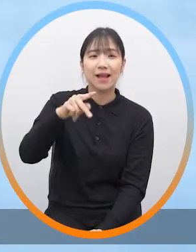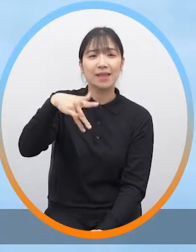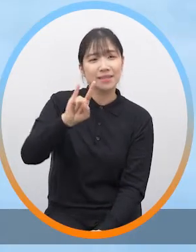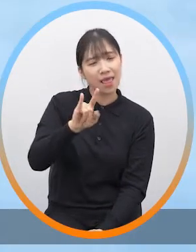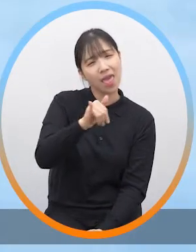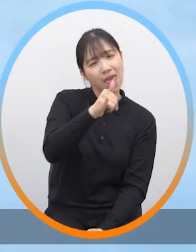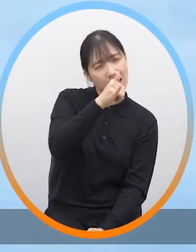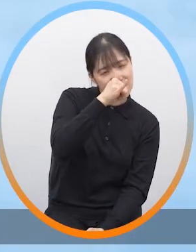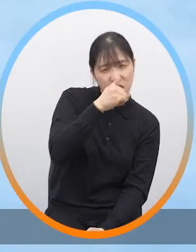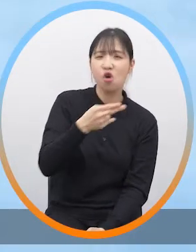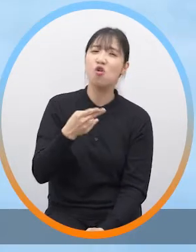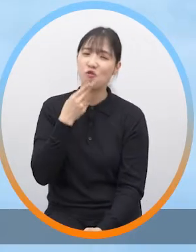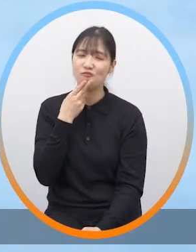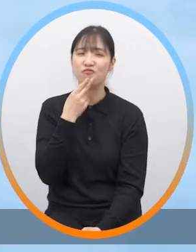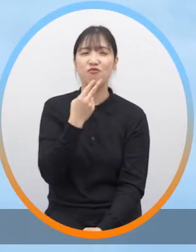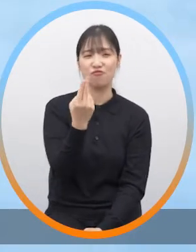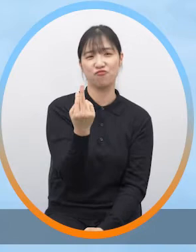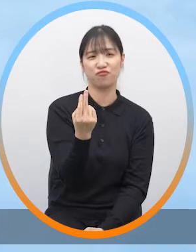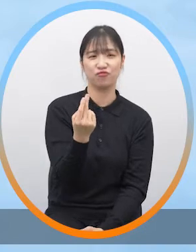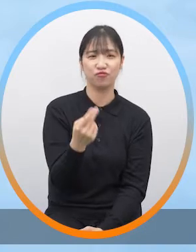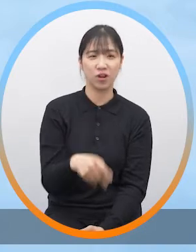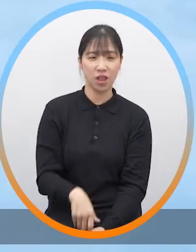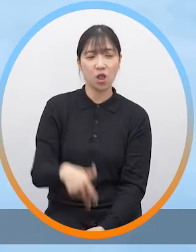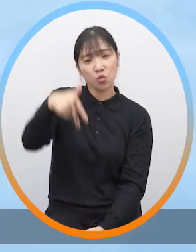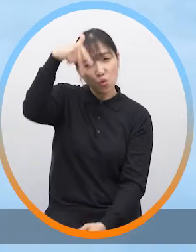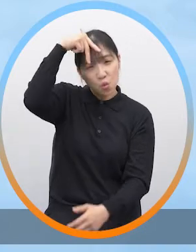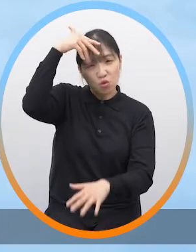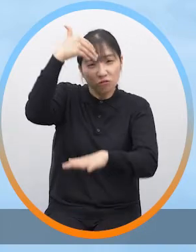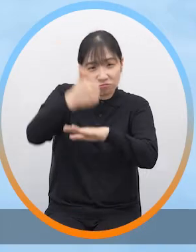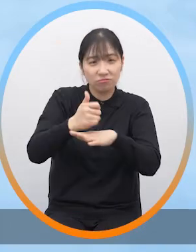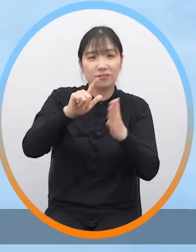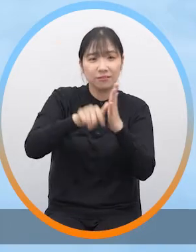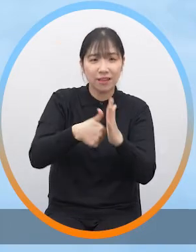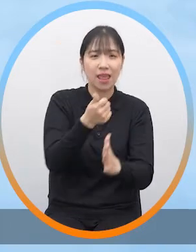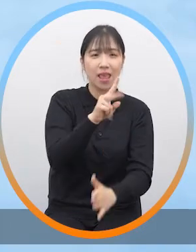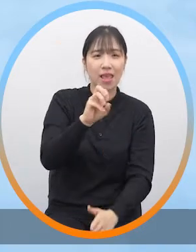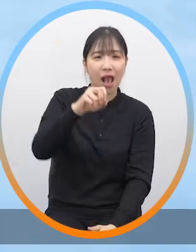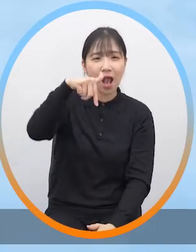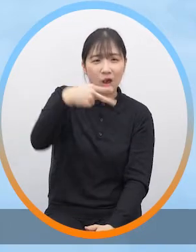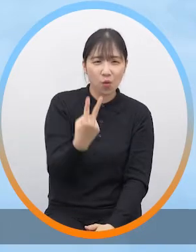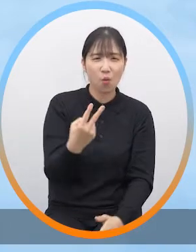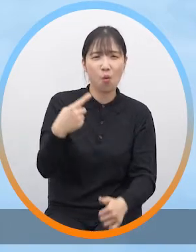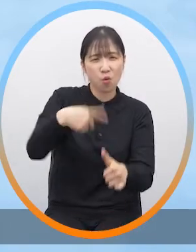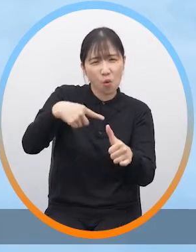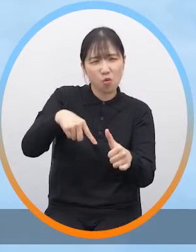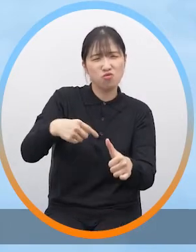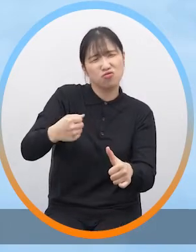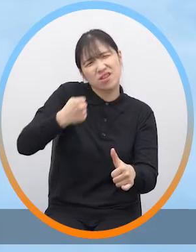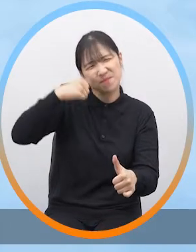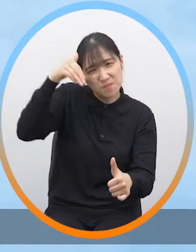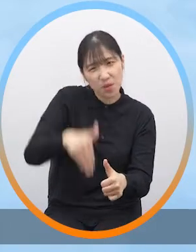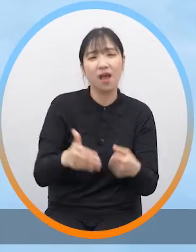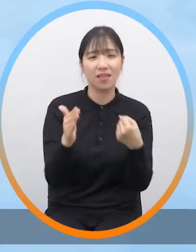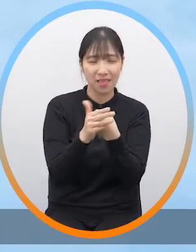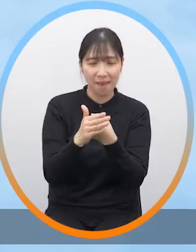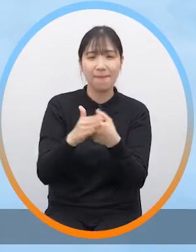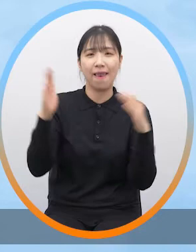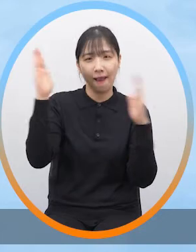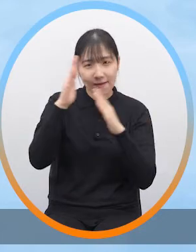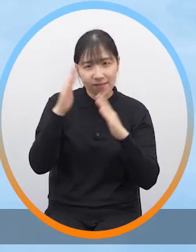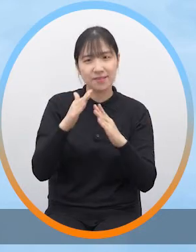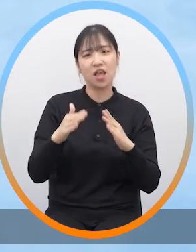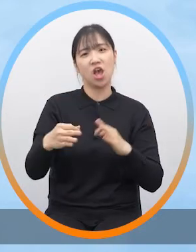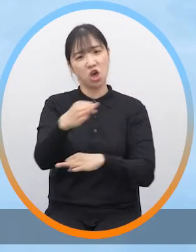곳도 있고 없는 곳도 있습니다만은 조선 후기에 향교 교육 기능이 약해지니까 좀 그 학생들에게 여러